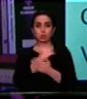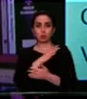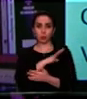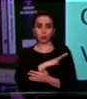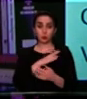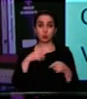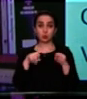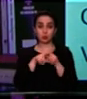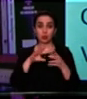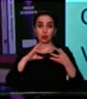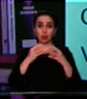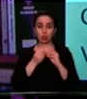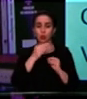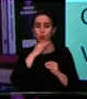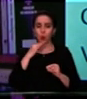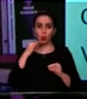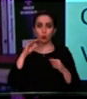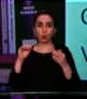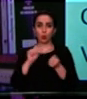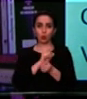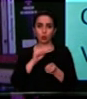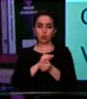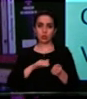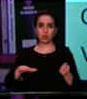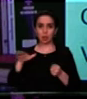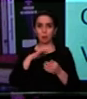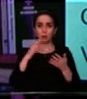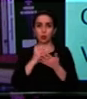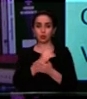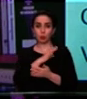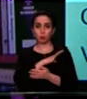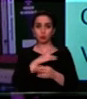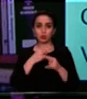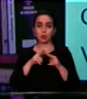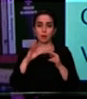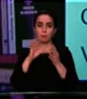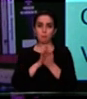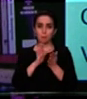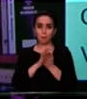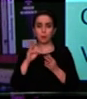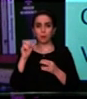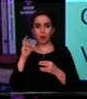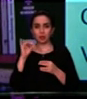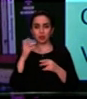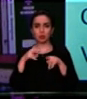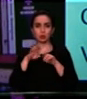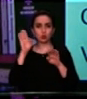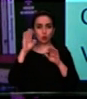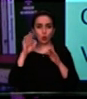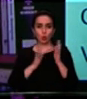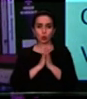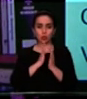jadal kechgan. Natijada ko'pgina quruqliklar paydo bo'lib boshlagan. Bu erada bakteriyalar, suvutlar avj